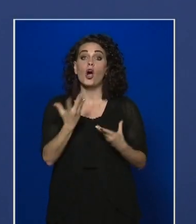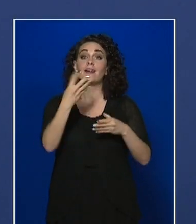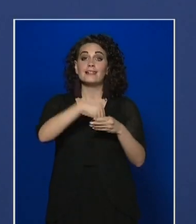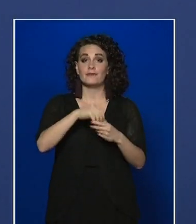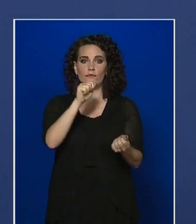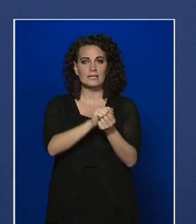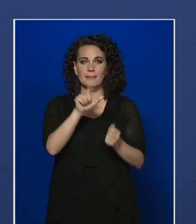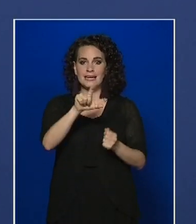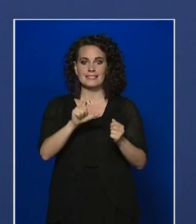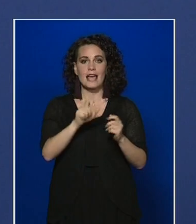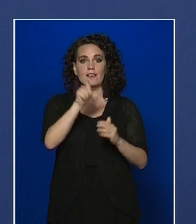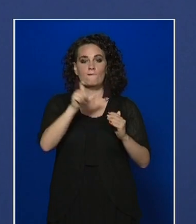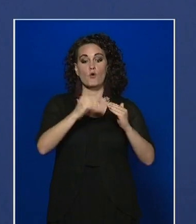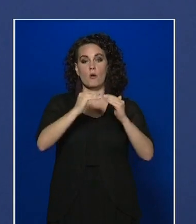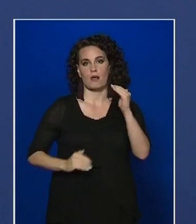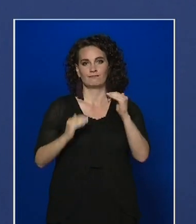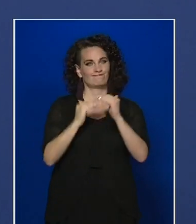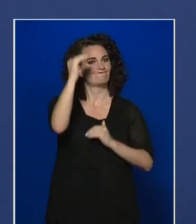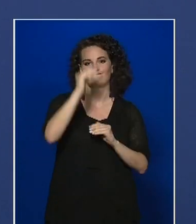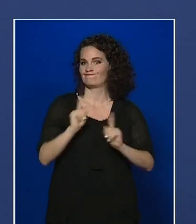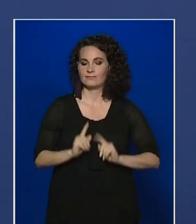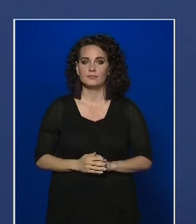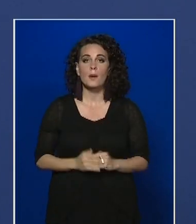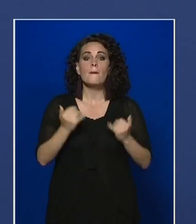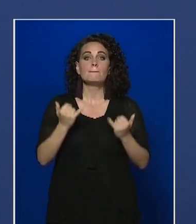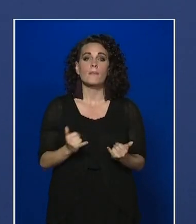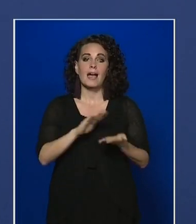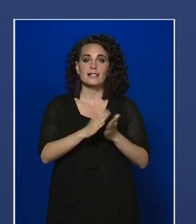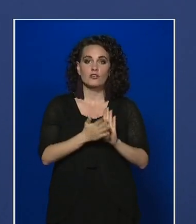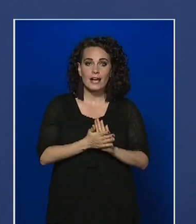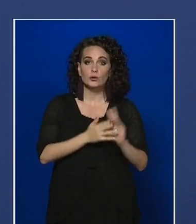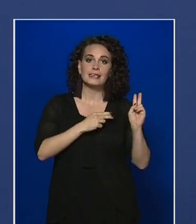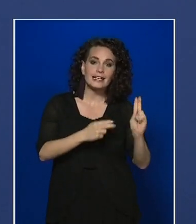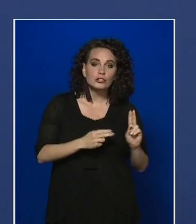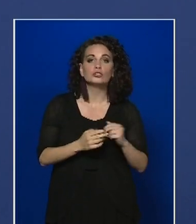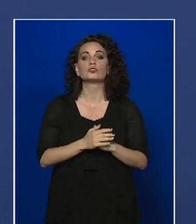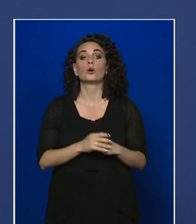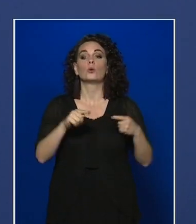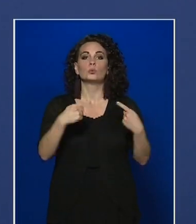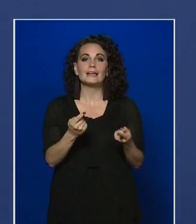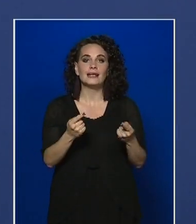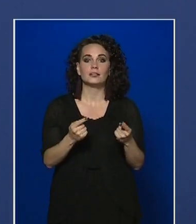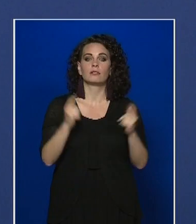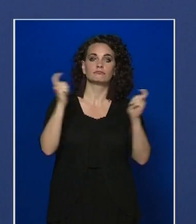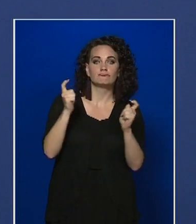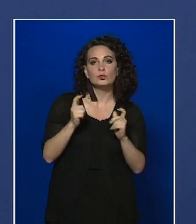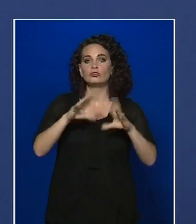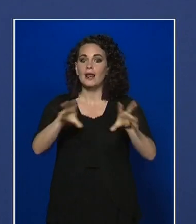meg a 200 főt. Szintén a mai naptól a házasságkötés és a házasságkötést követő családi